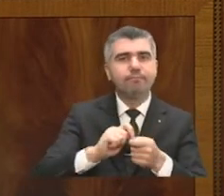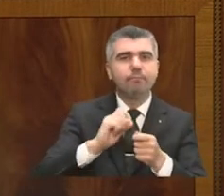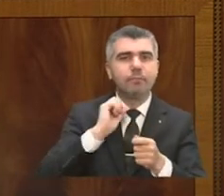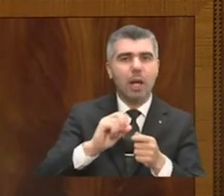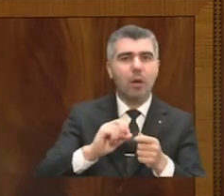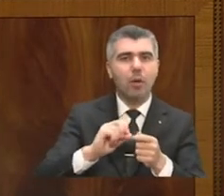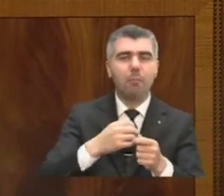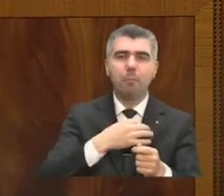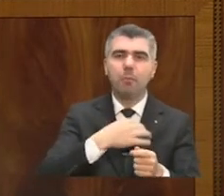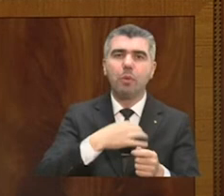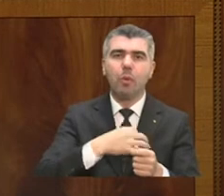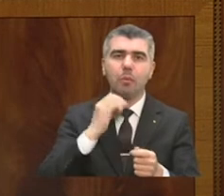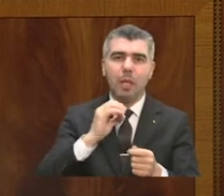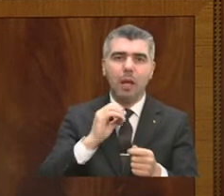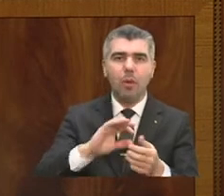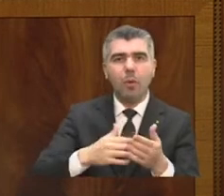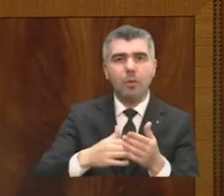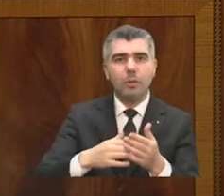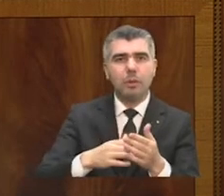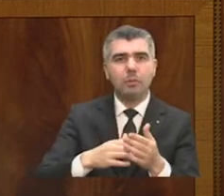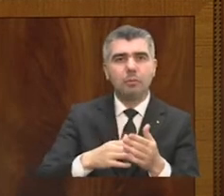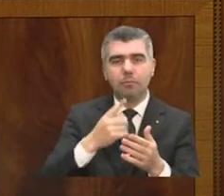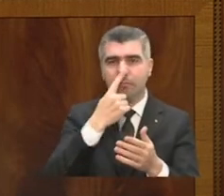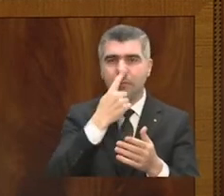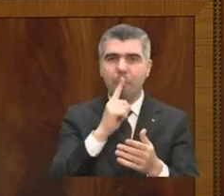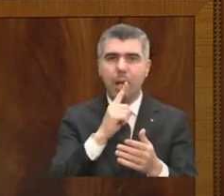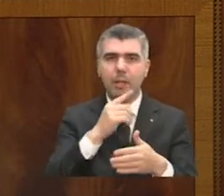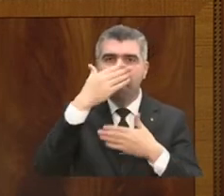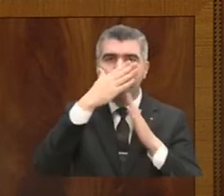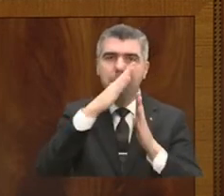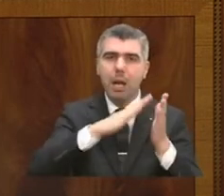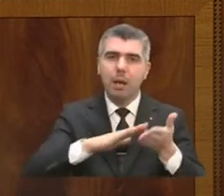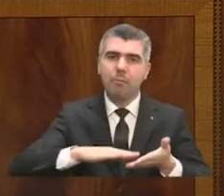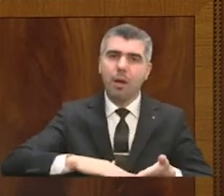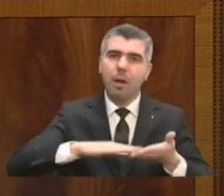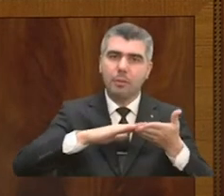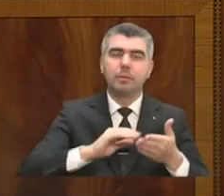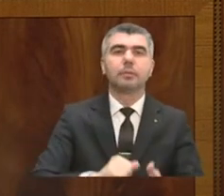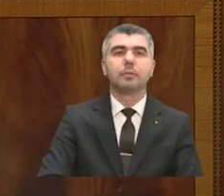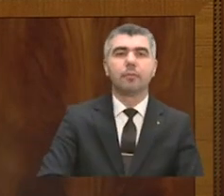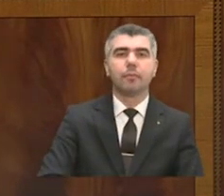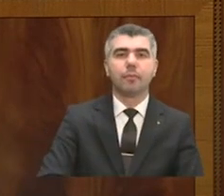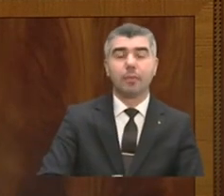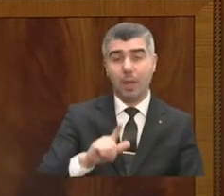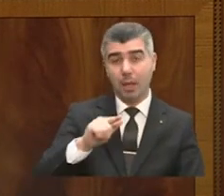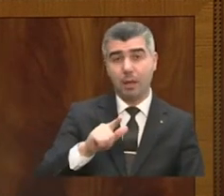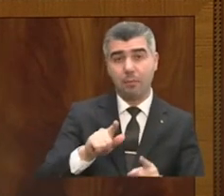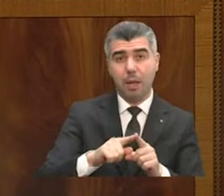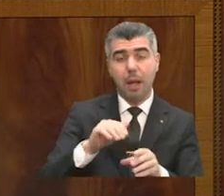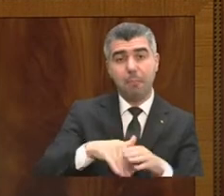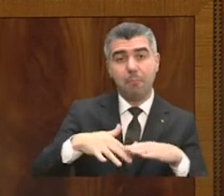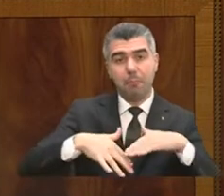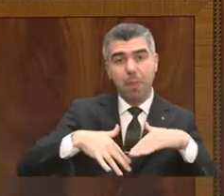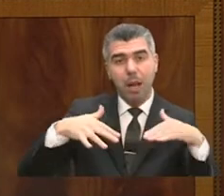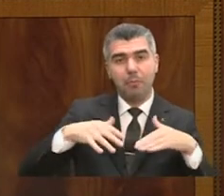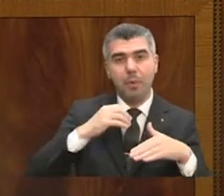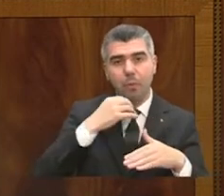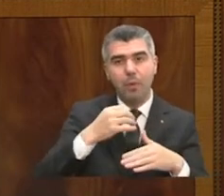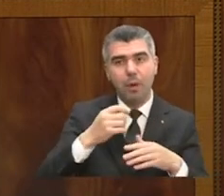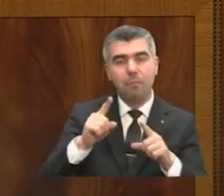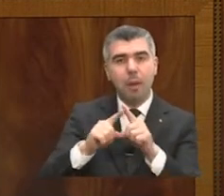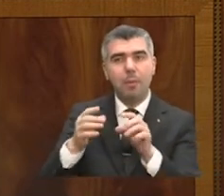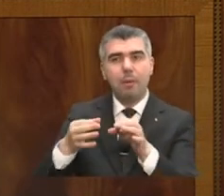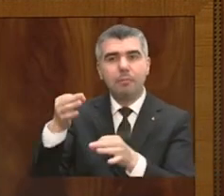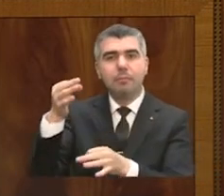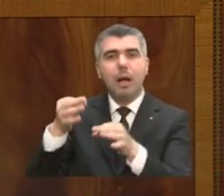donc amené et qui a le Parlement européen a tombé dans le piège